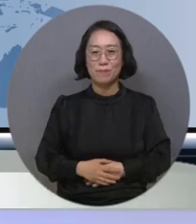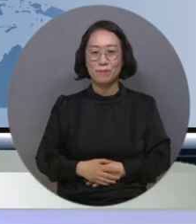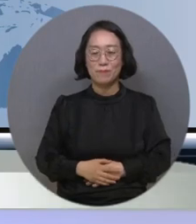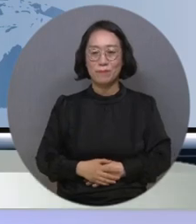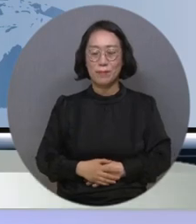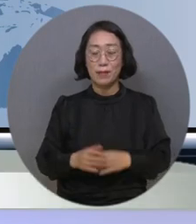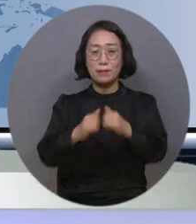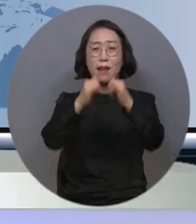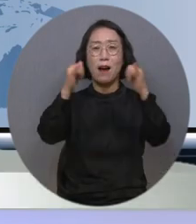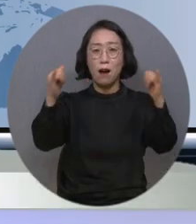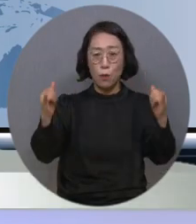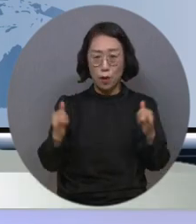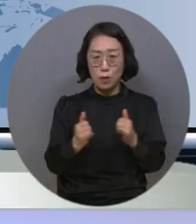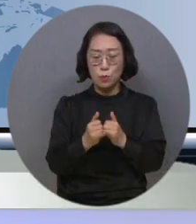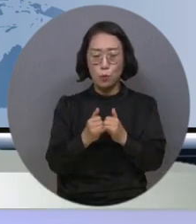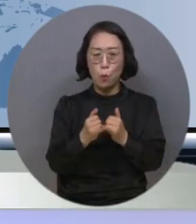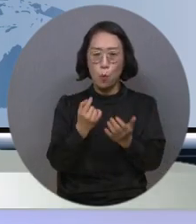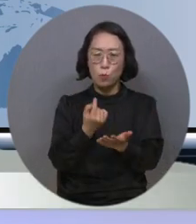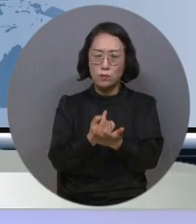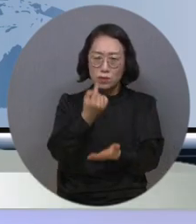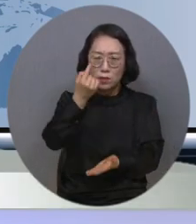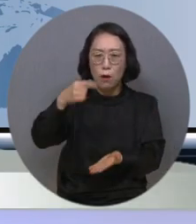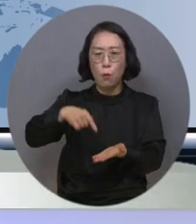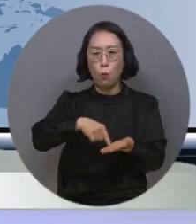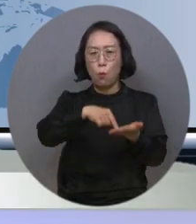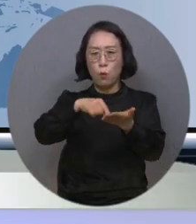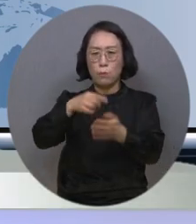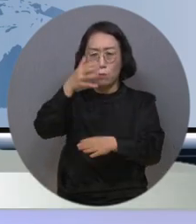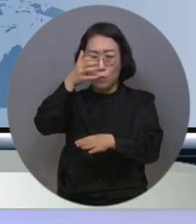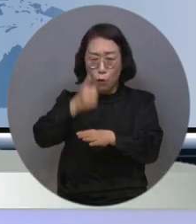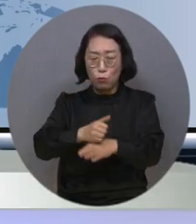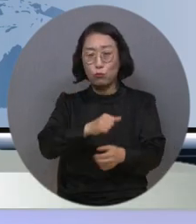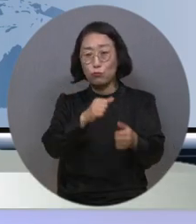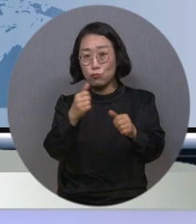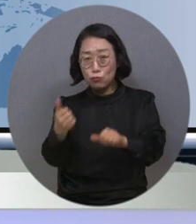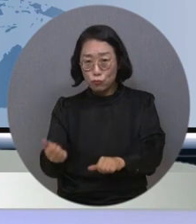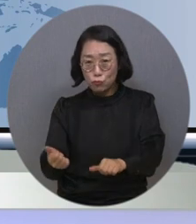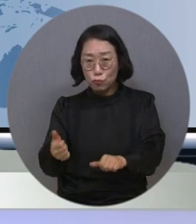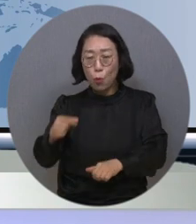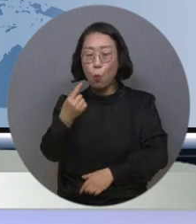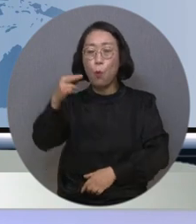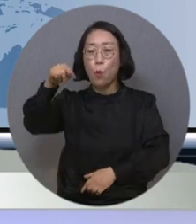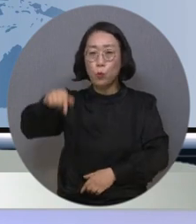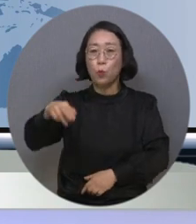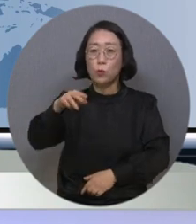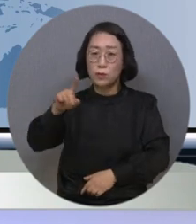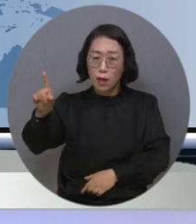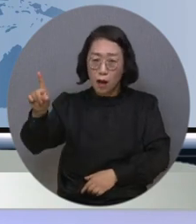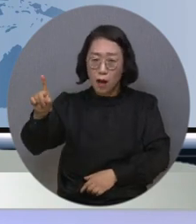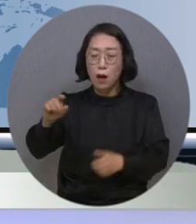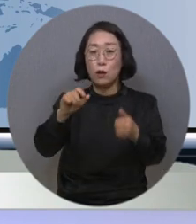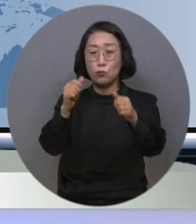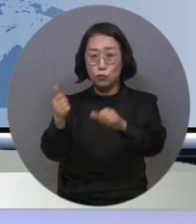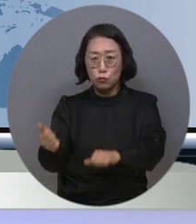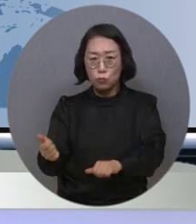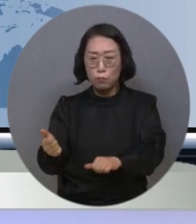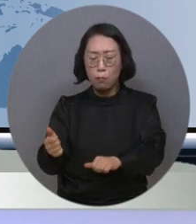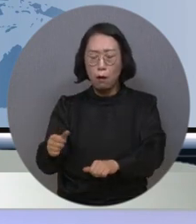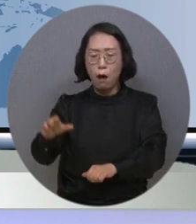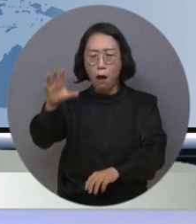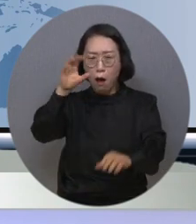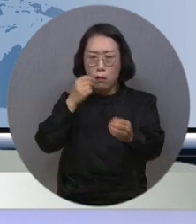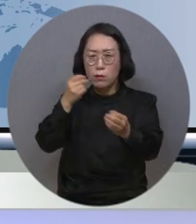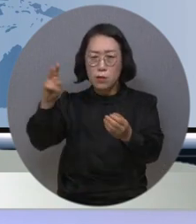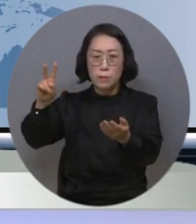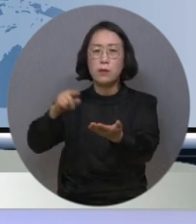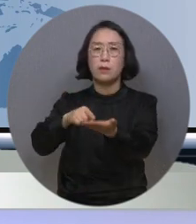사회적으로 고립된 채 홀로 맞는 죽음을 뜻하는 고독사이 가슴 아픈 소식을 우리는 생각보다 자주